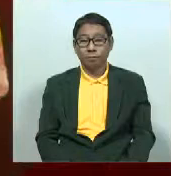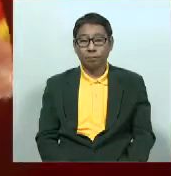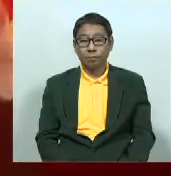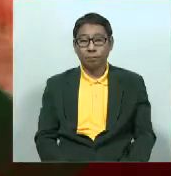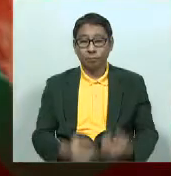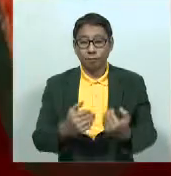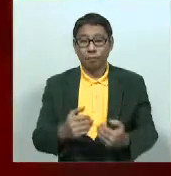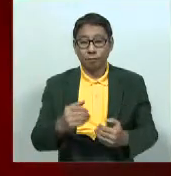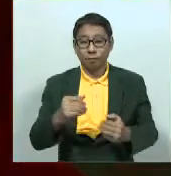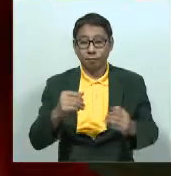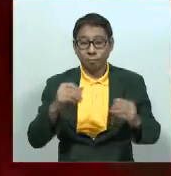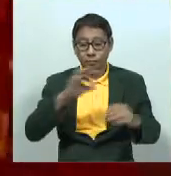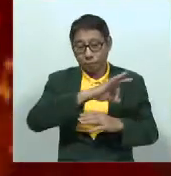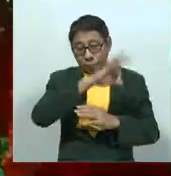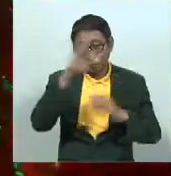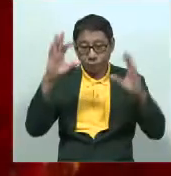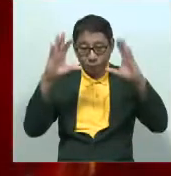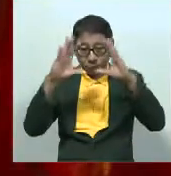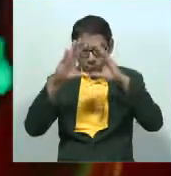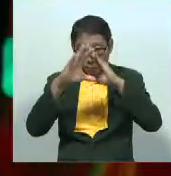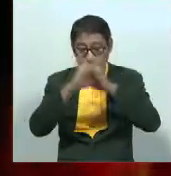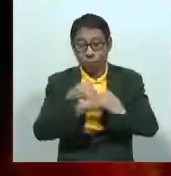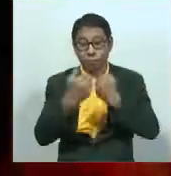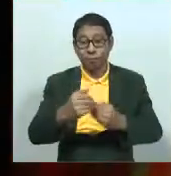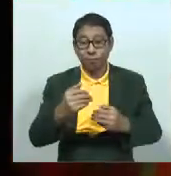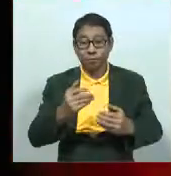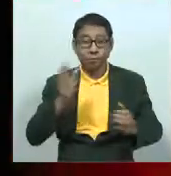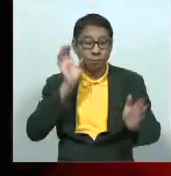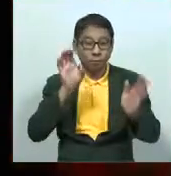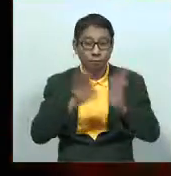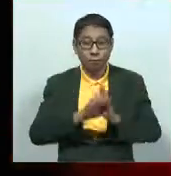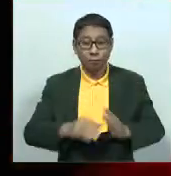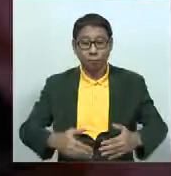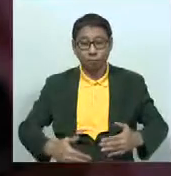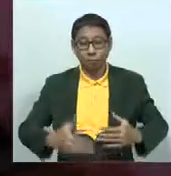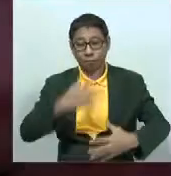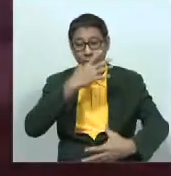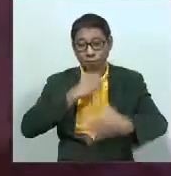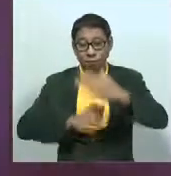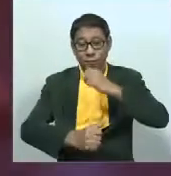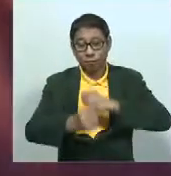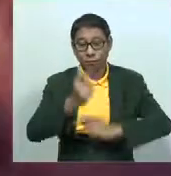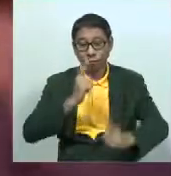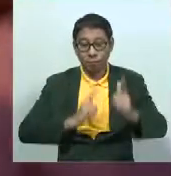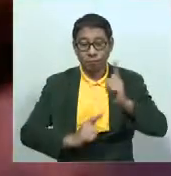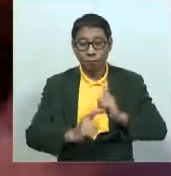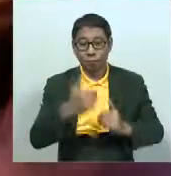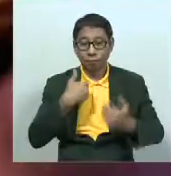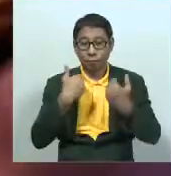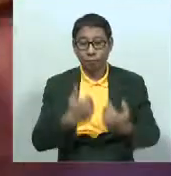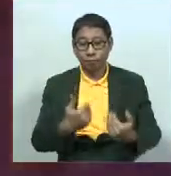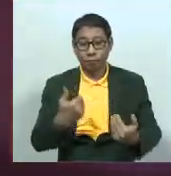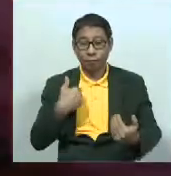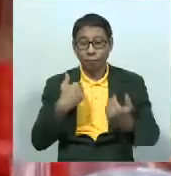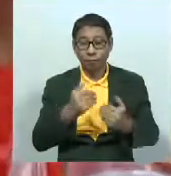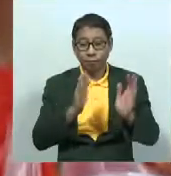และเมื่อตะวันเริ่มอ่อนแสงลงบรรยากาศบนโรงงิ้วก็เริ่มดูมีชีวิตชีวาขึ้นนักแสดงงิ้วคณะซิงอีไหล